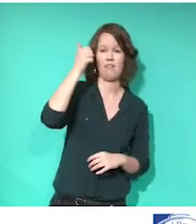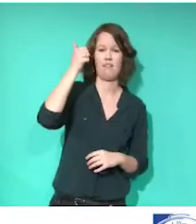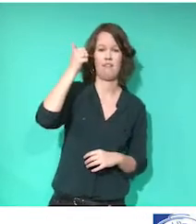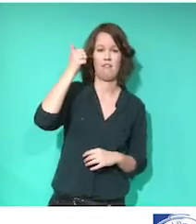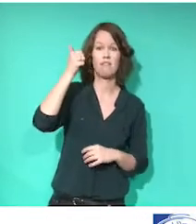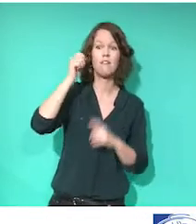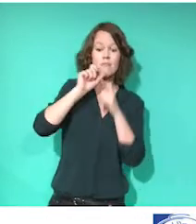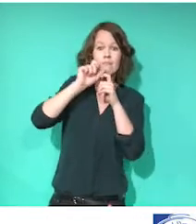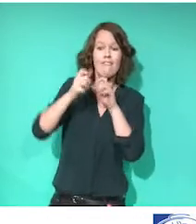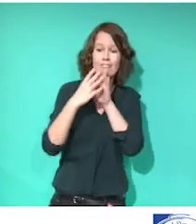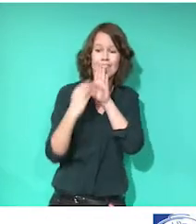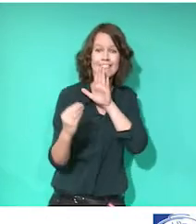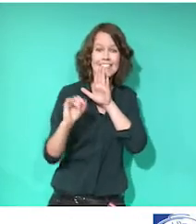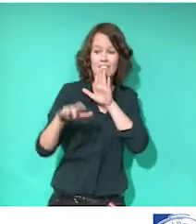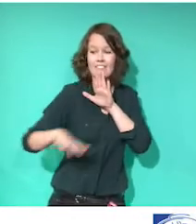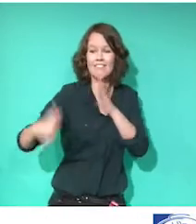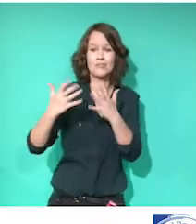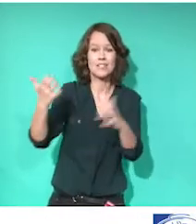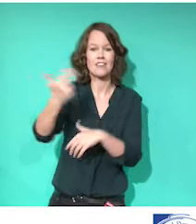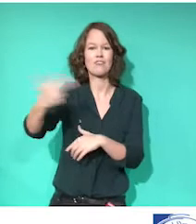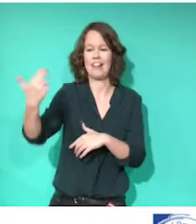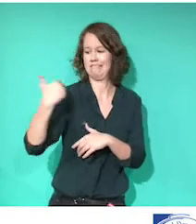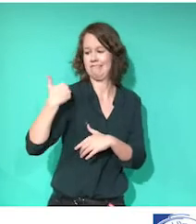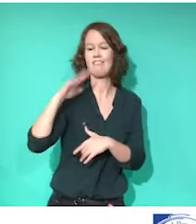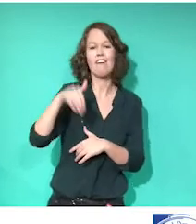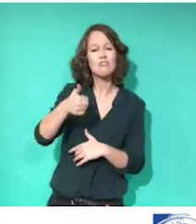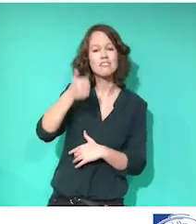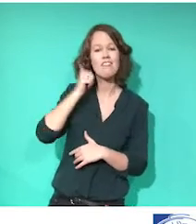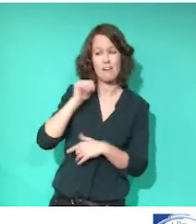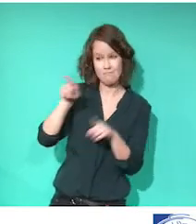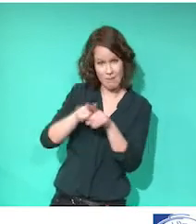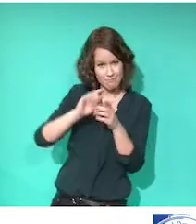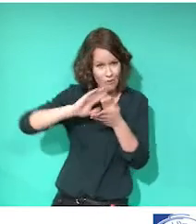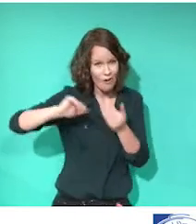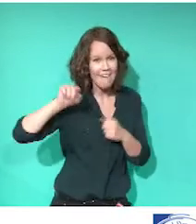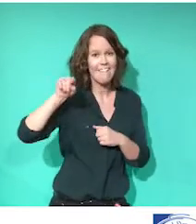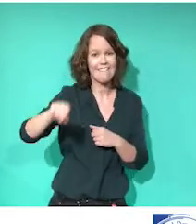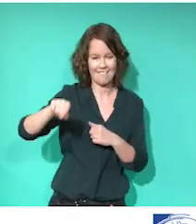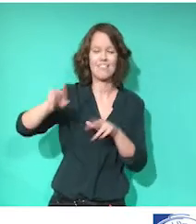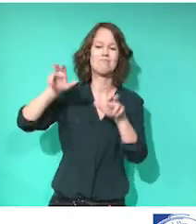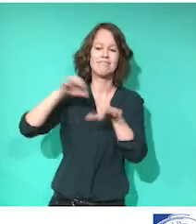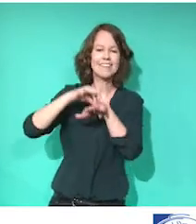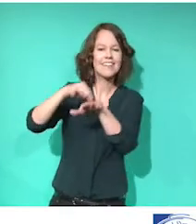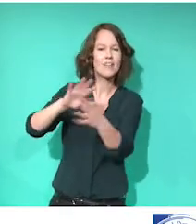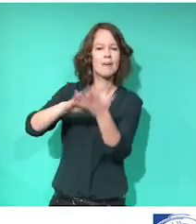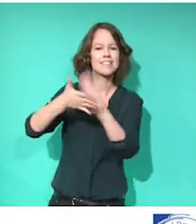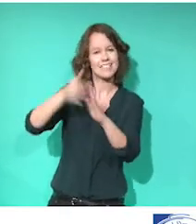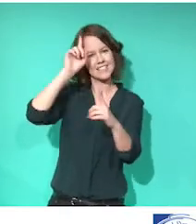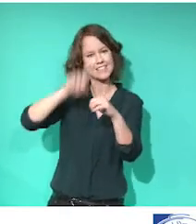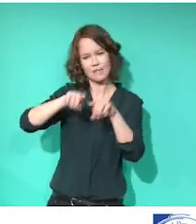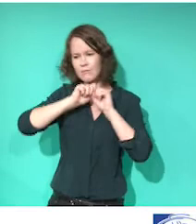puisque l'Assemblée nationale, pas plus tard qu'avant-hier, a signé à son tour le guide pratique pour une communication publique